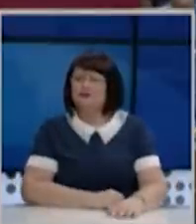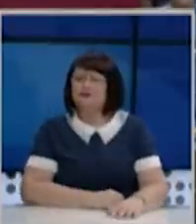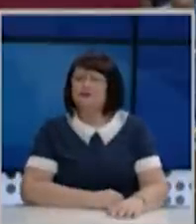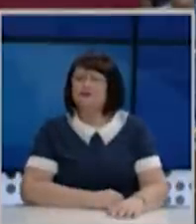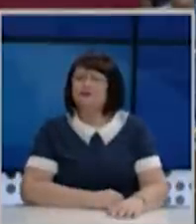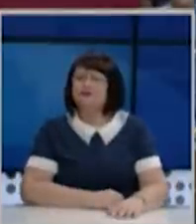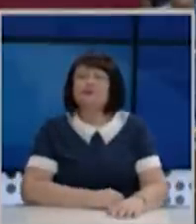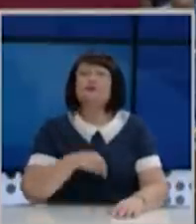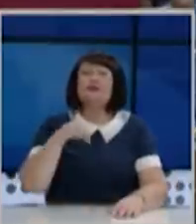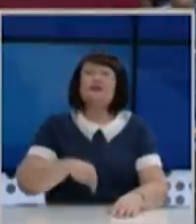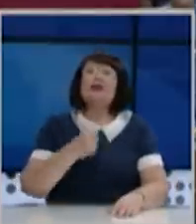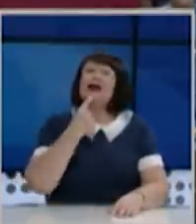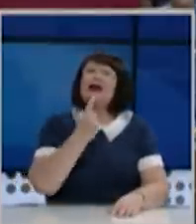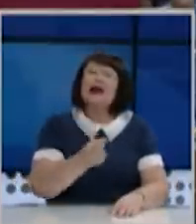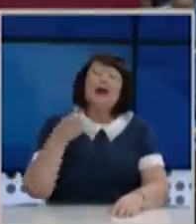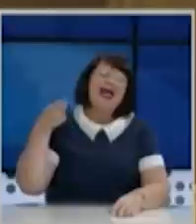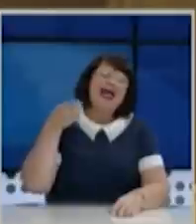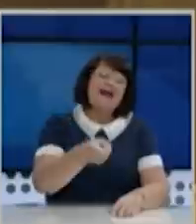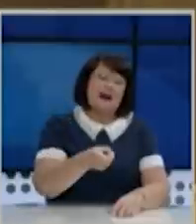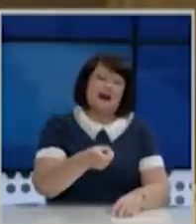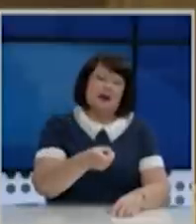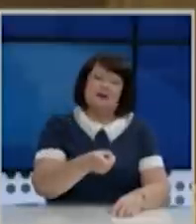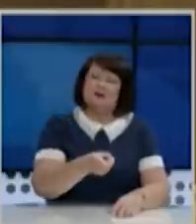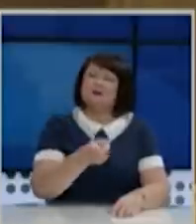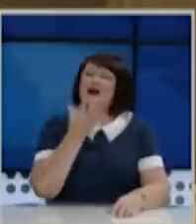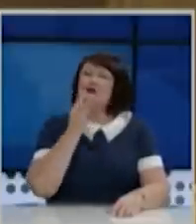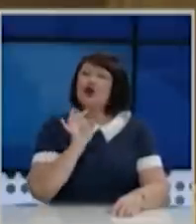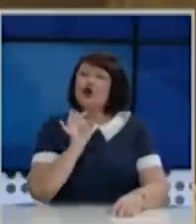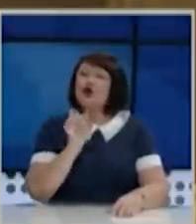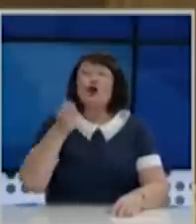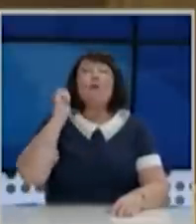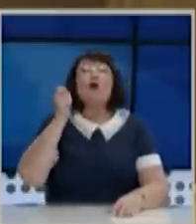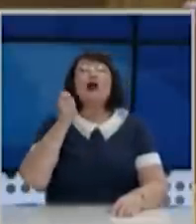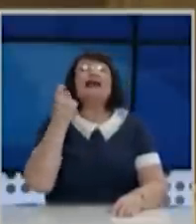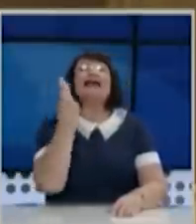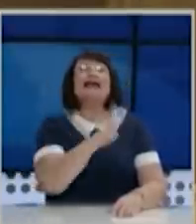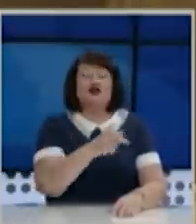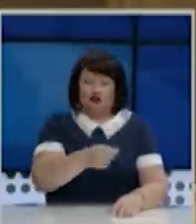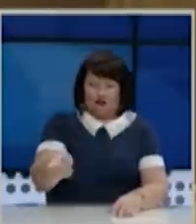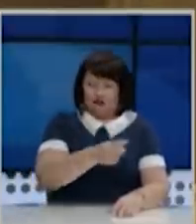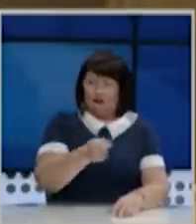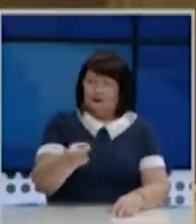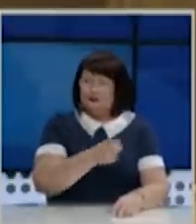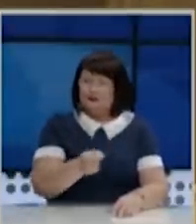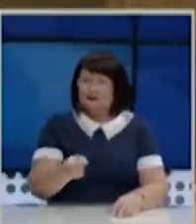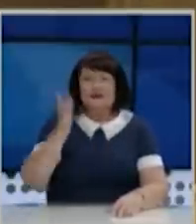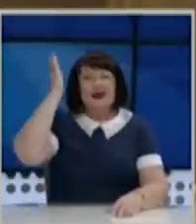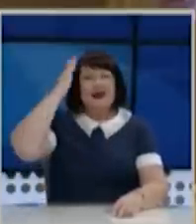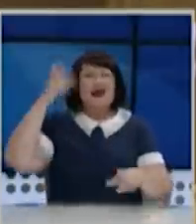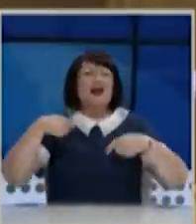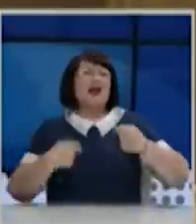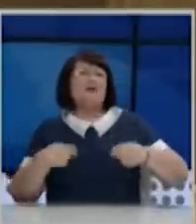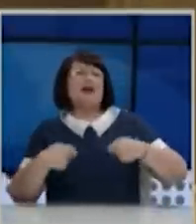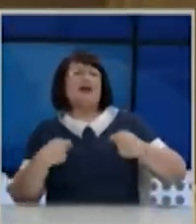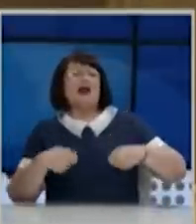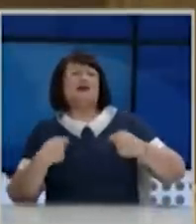λοιπόν μιλάμε για έγκλημα. Γιατί? Η πολιτική σας, στον καπιταλισμό, να το πω έτσι